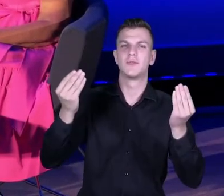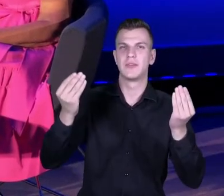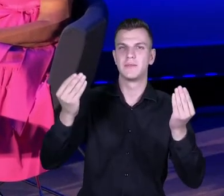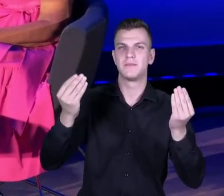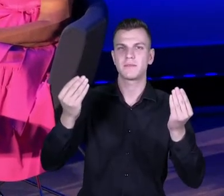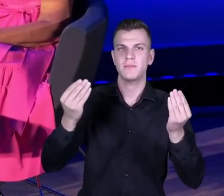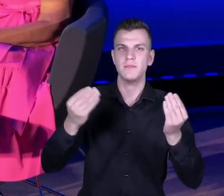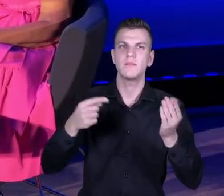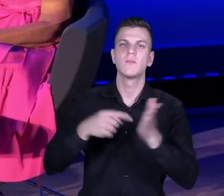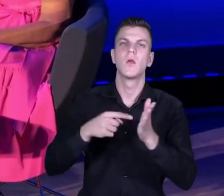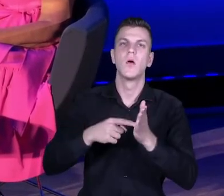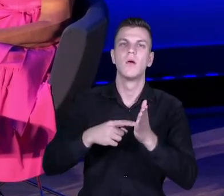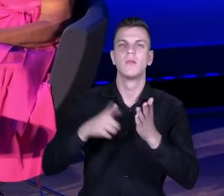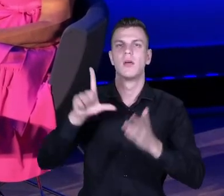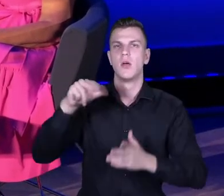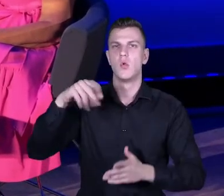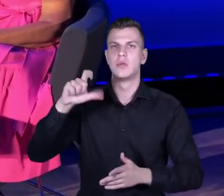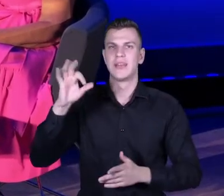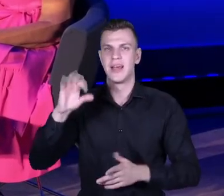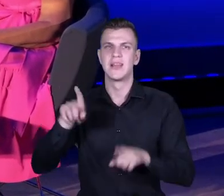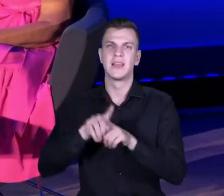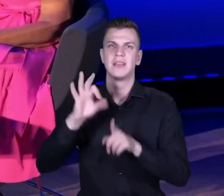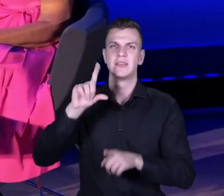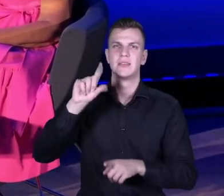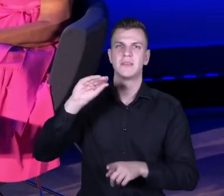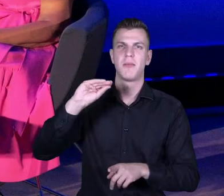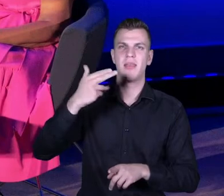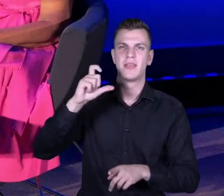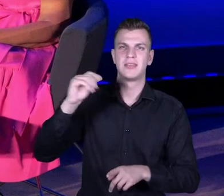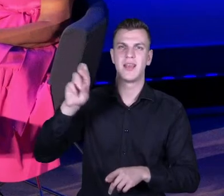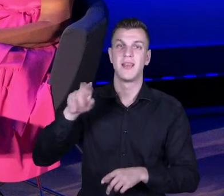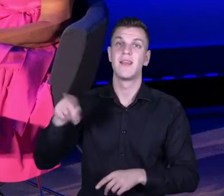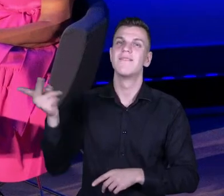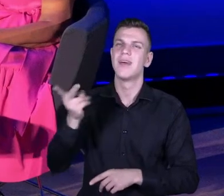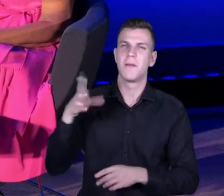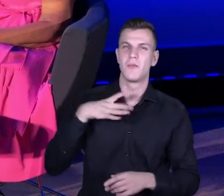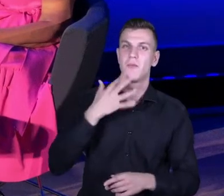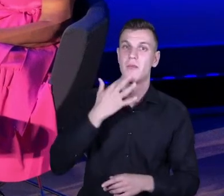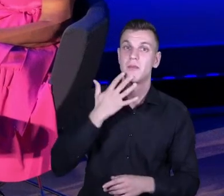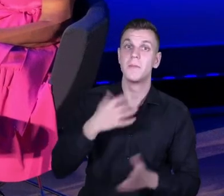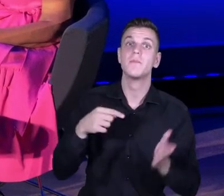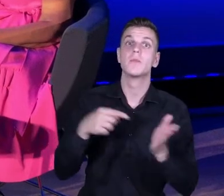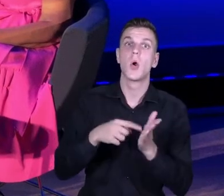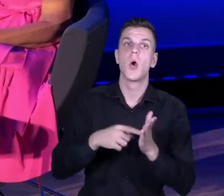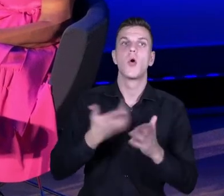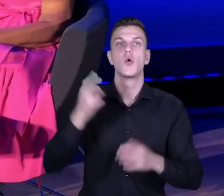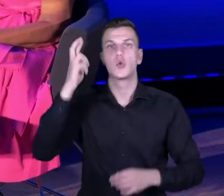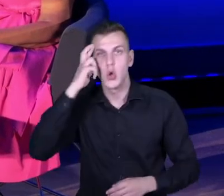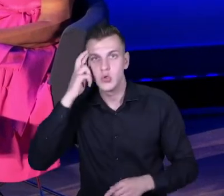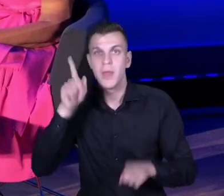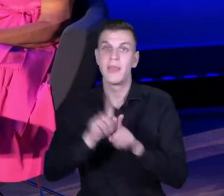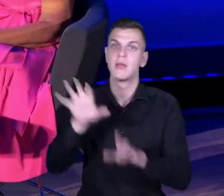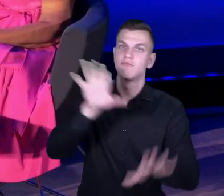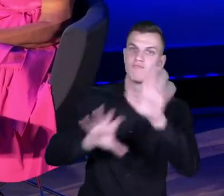już wcześniej przedmówcy mówili, czyli to rozumienie i monitorowanie rozwoju. Tu Magda